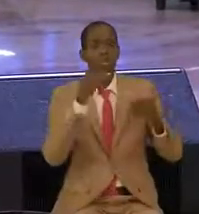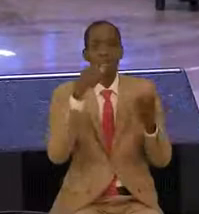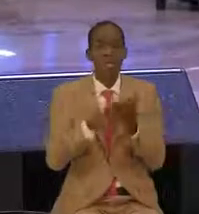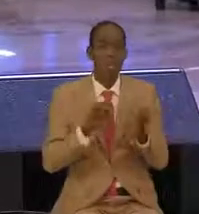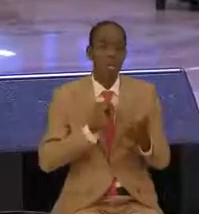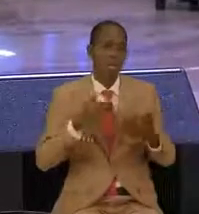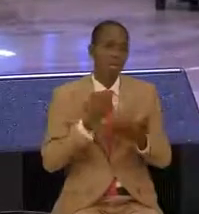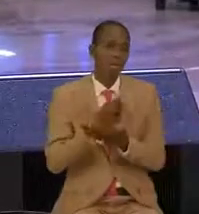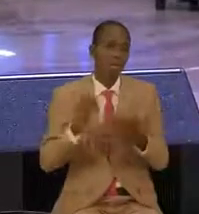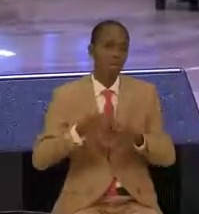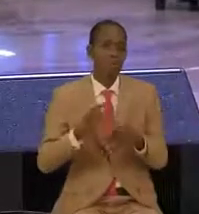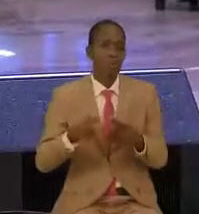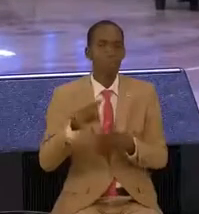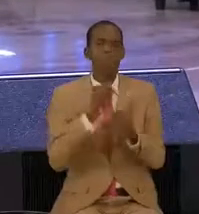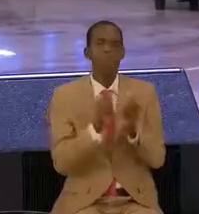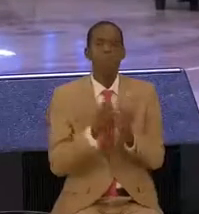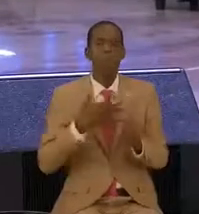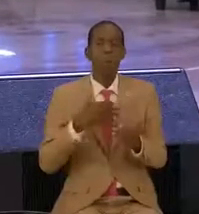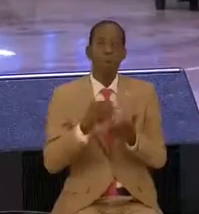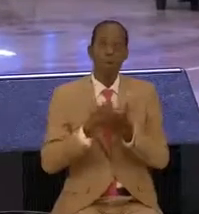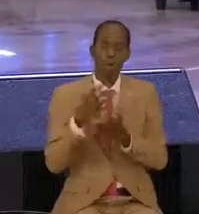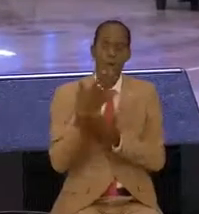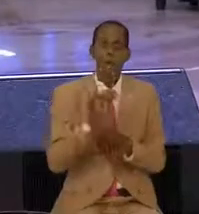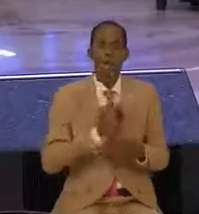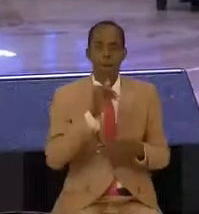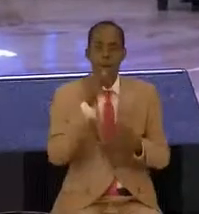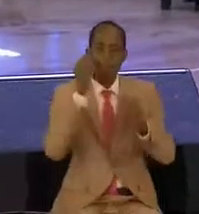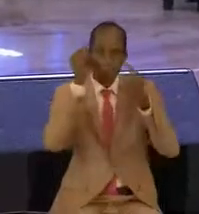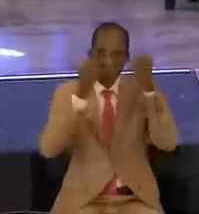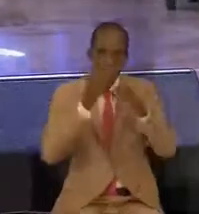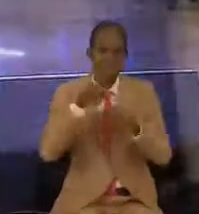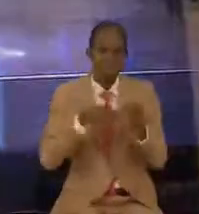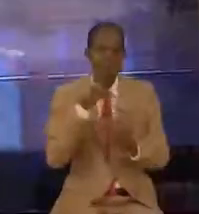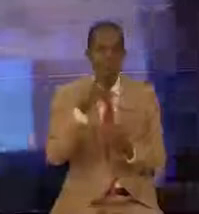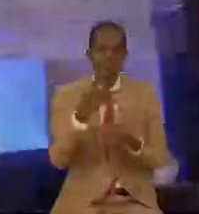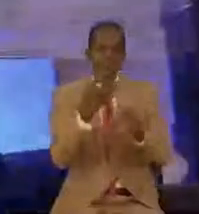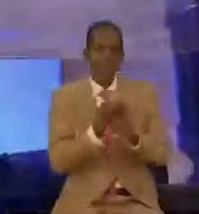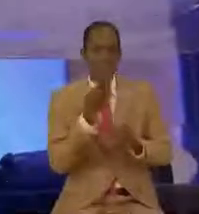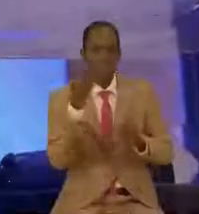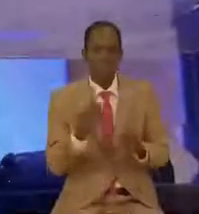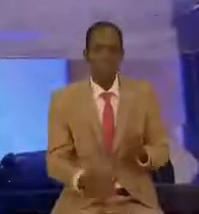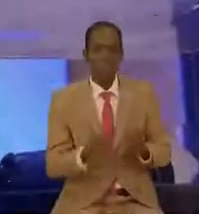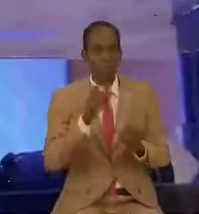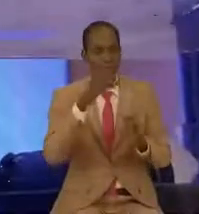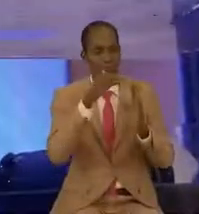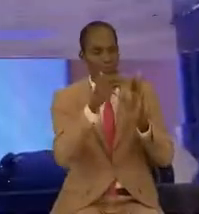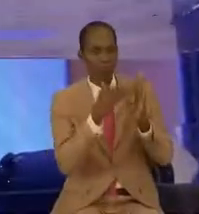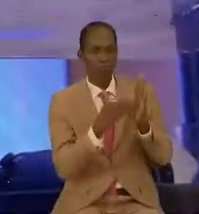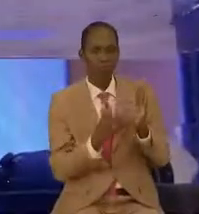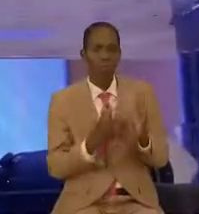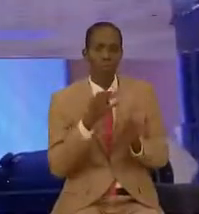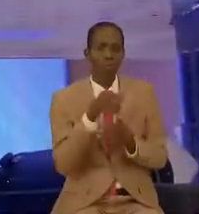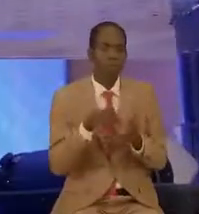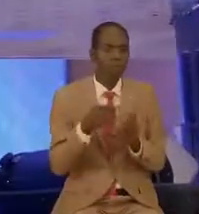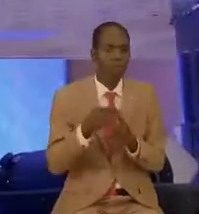vous Galates, voyez avec quelle grande lettre je vous ai écrit de ma propre main. Prenez le contenu de cette